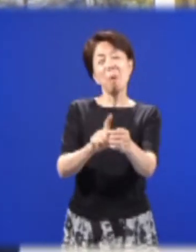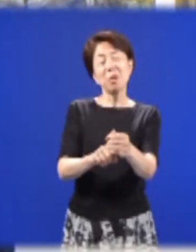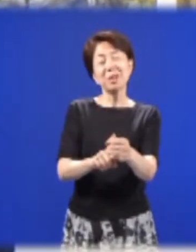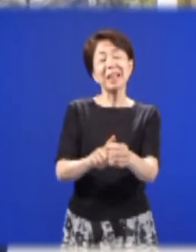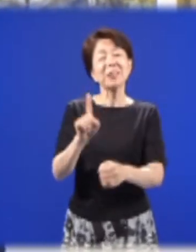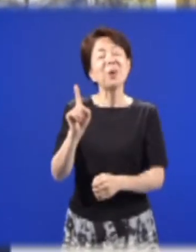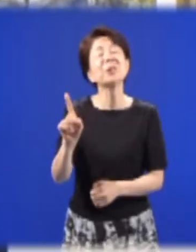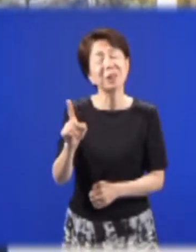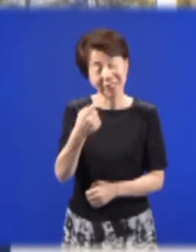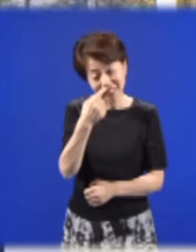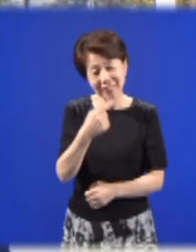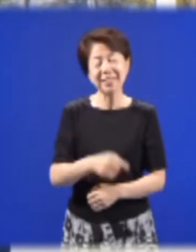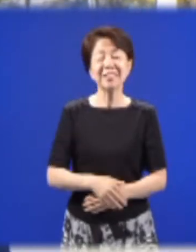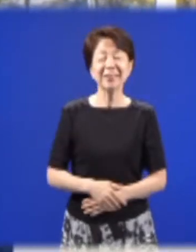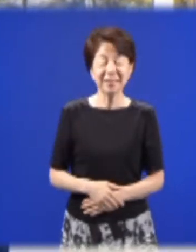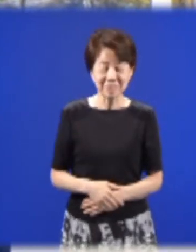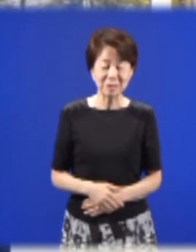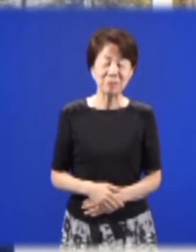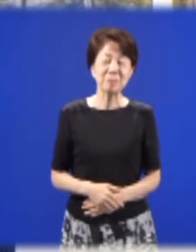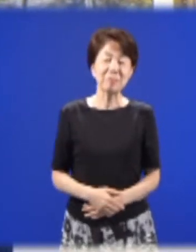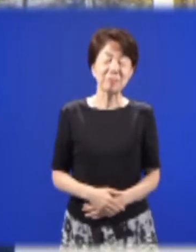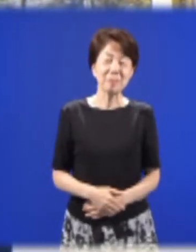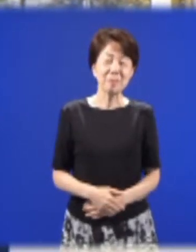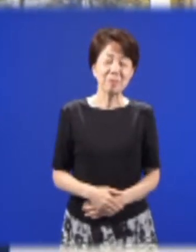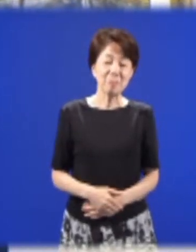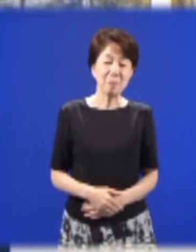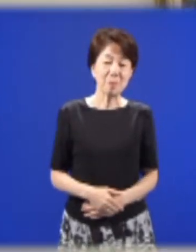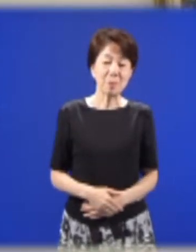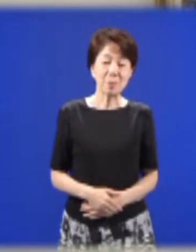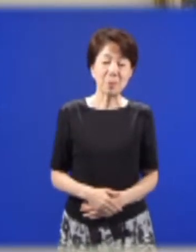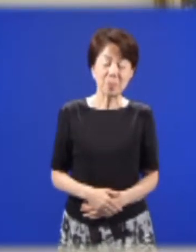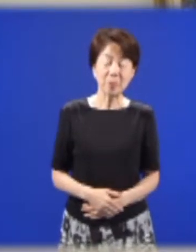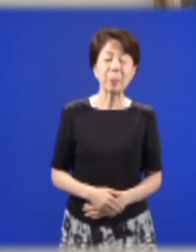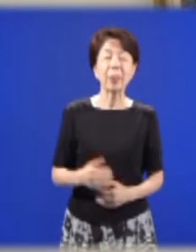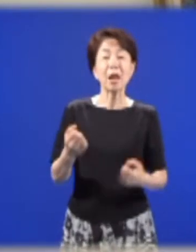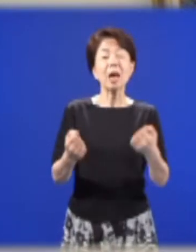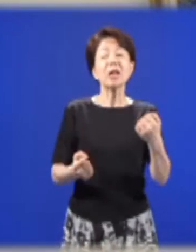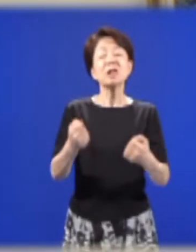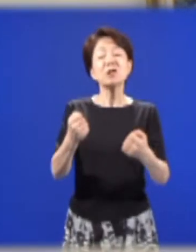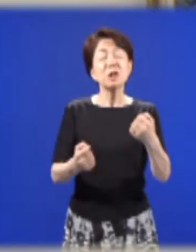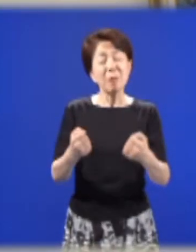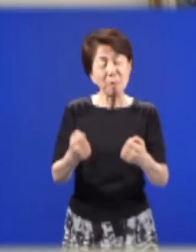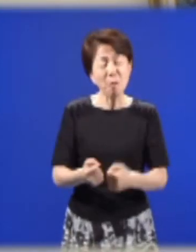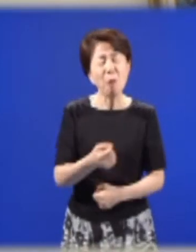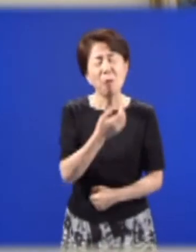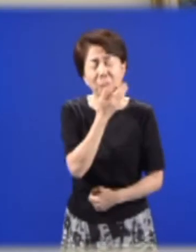初その狙いでここで差し払うことだったんです。 車の出入